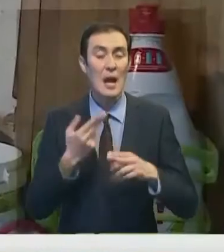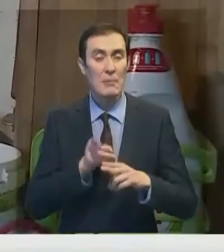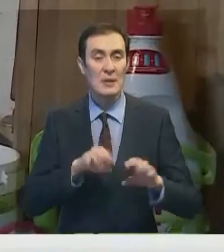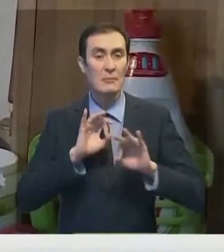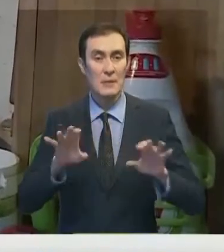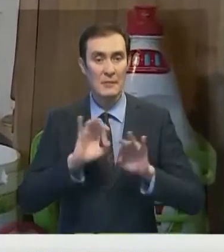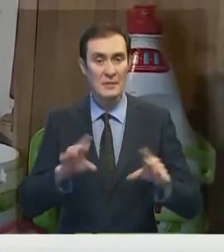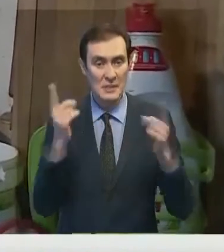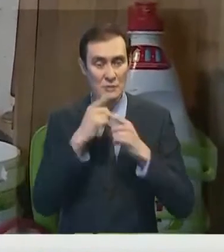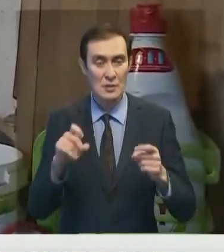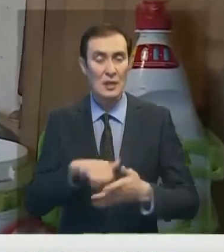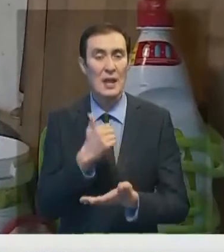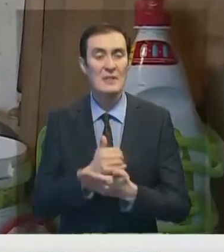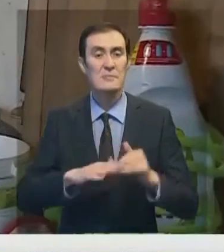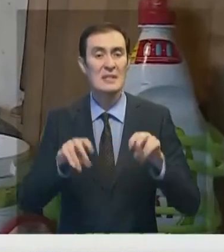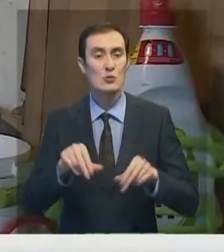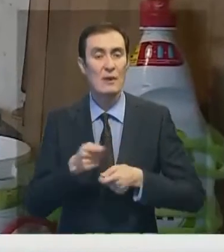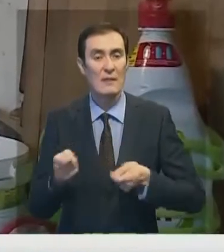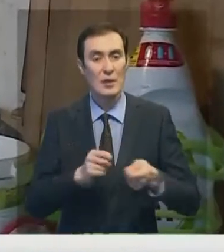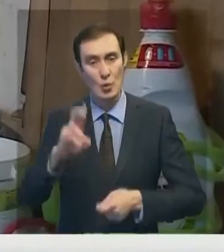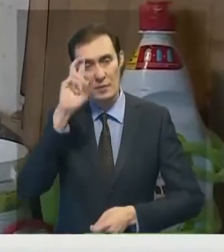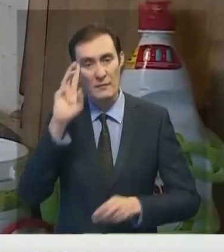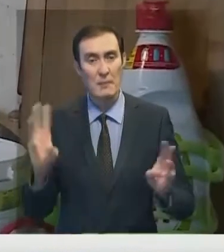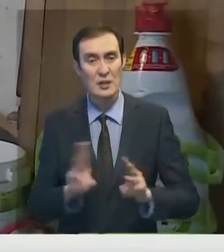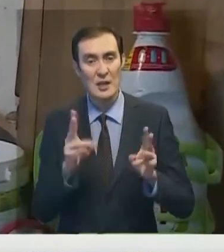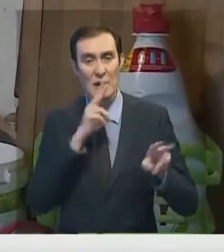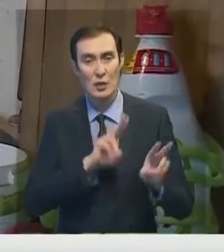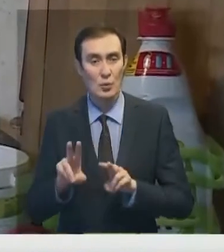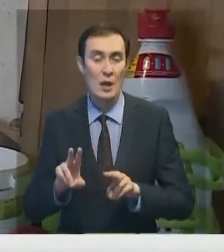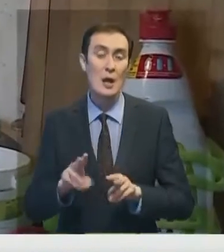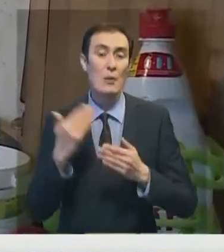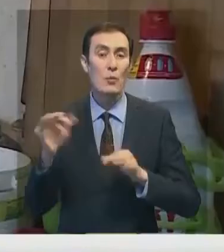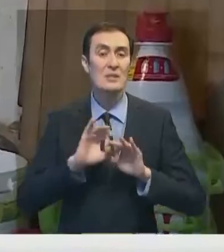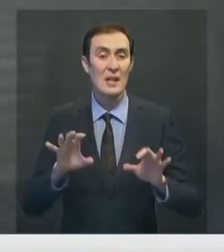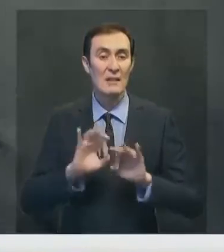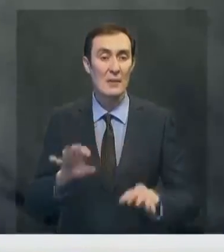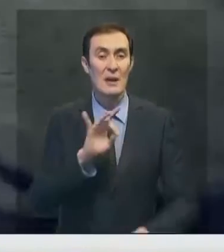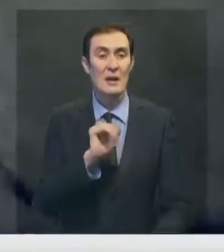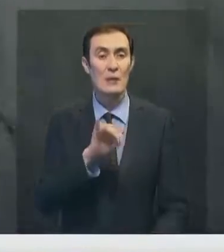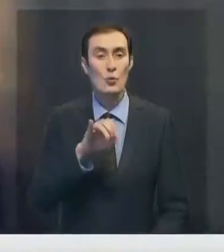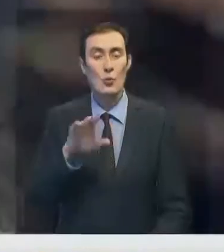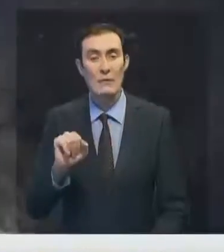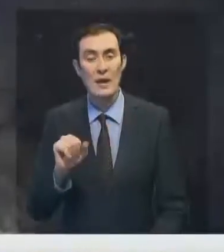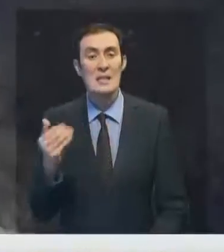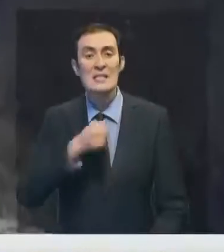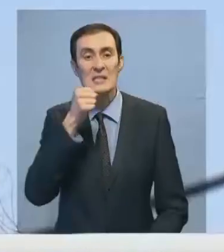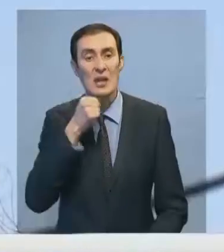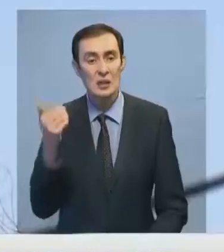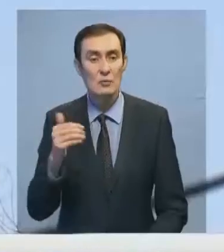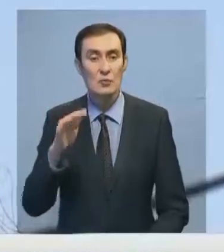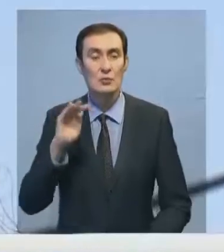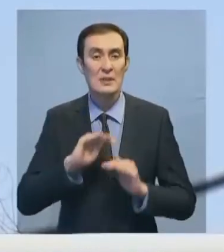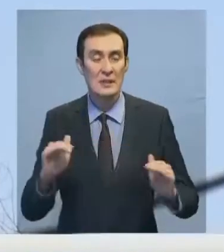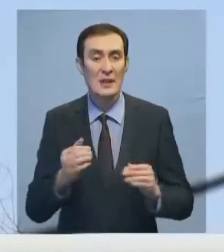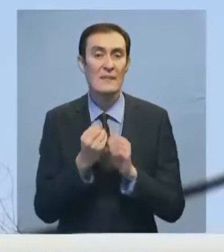на брифинге ВСЦК сообщила главный специалист управления государственного пожарного контроля. По словам Айгерим Раимкуловой, самому старшему из